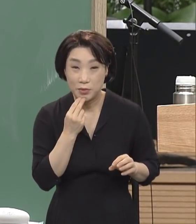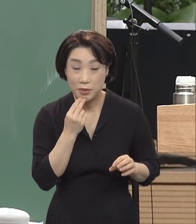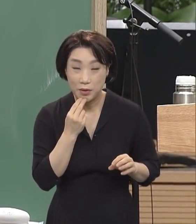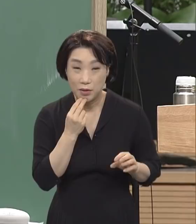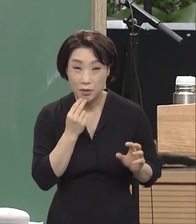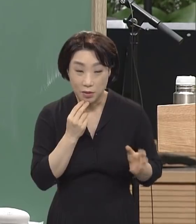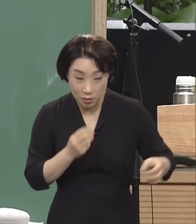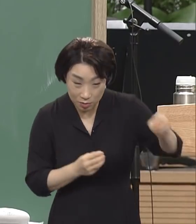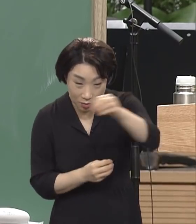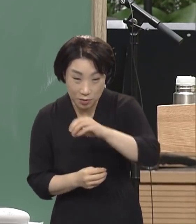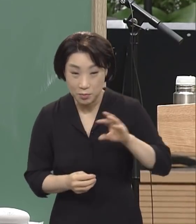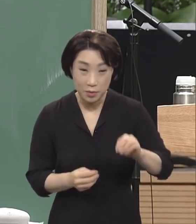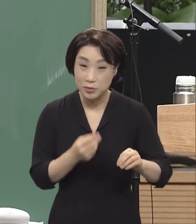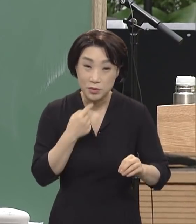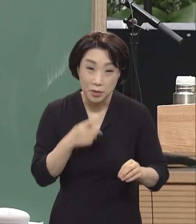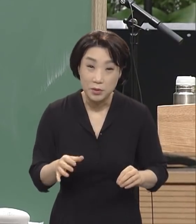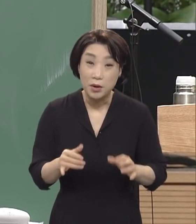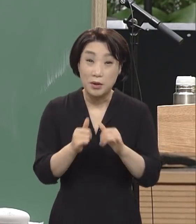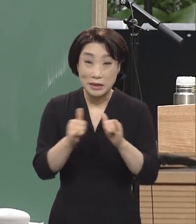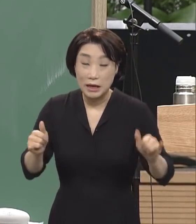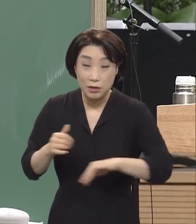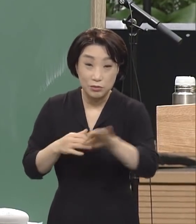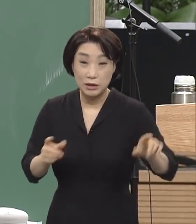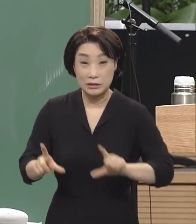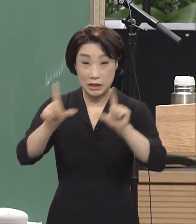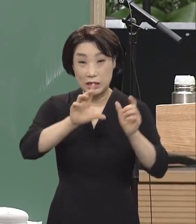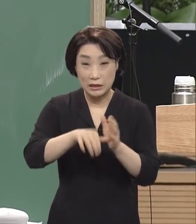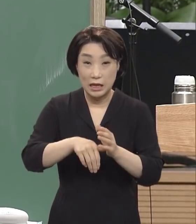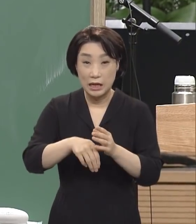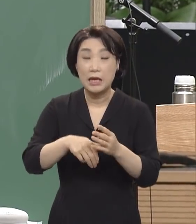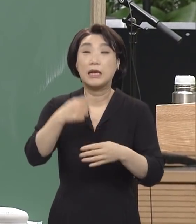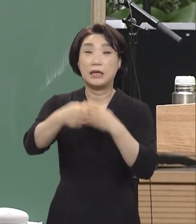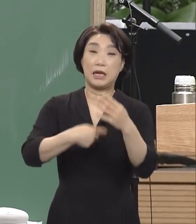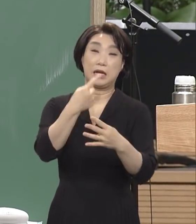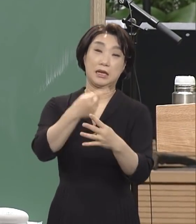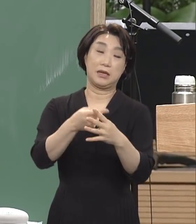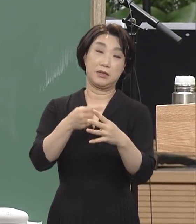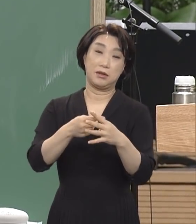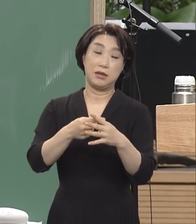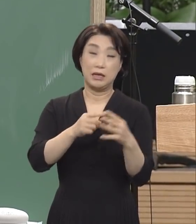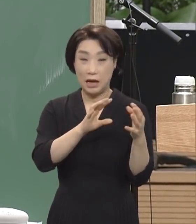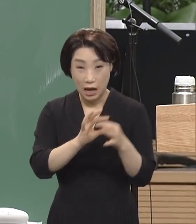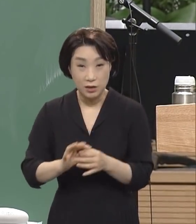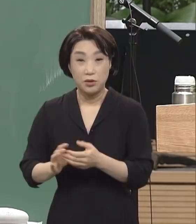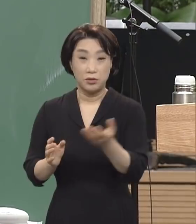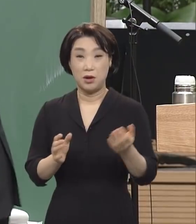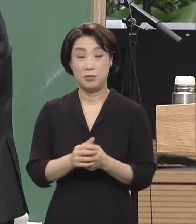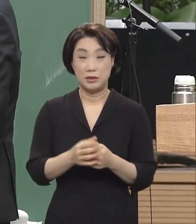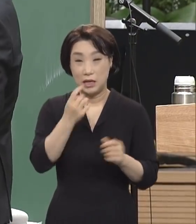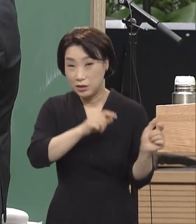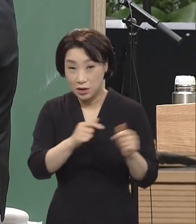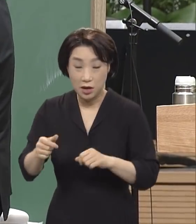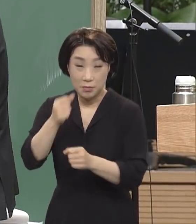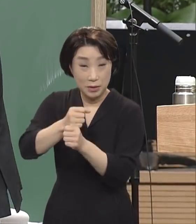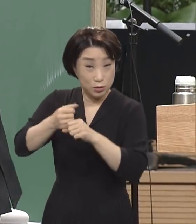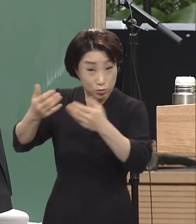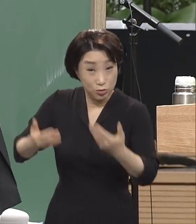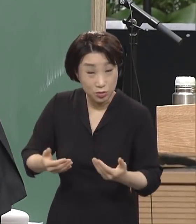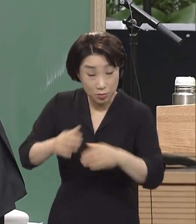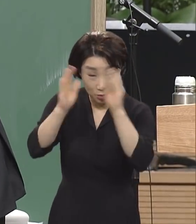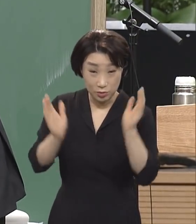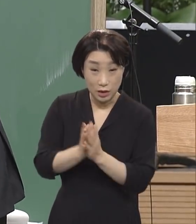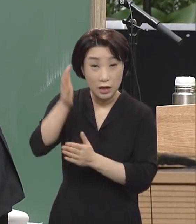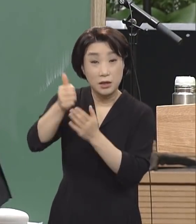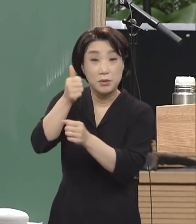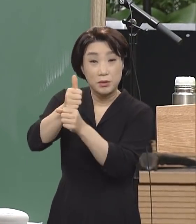우리 인생이 살아가는데 사계절을 통해서 양식을 만들기 위해서 하나님이 다 주신 은혜로